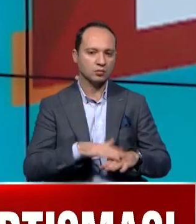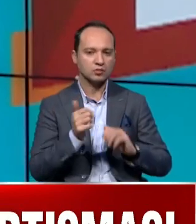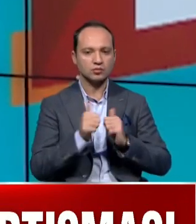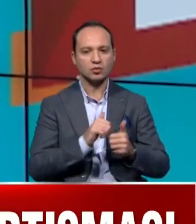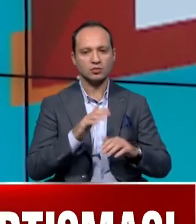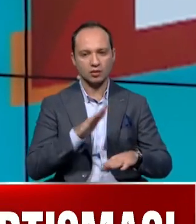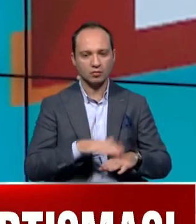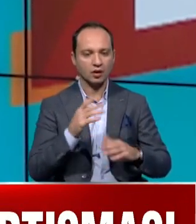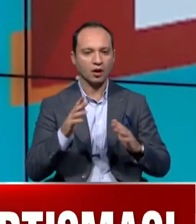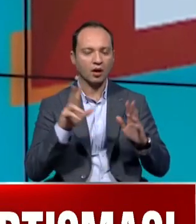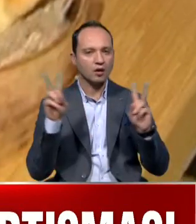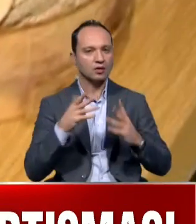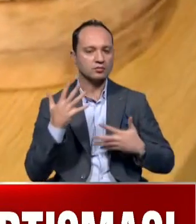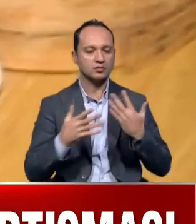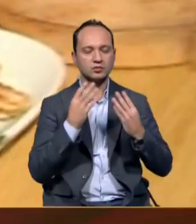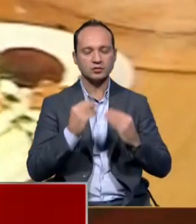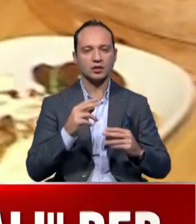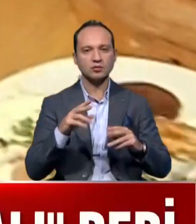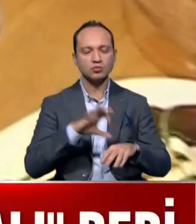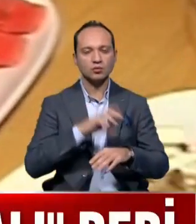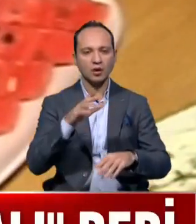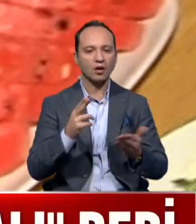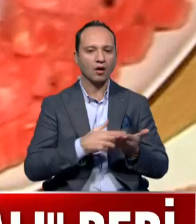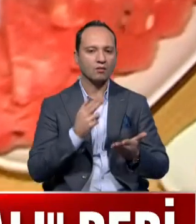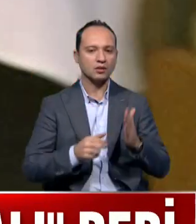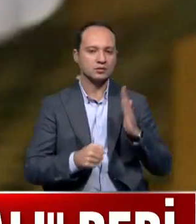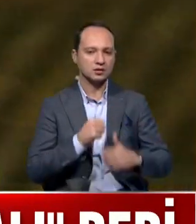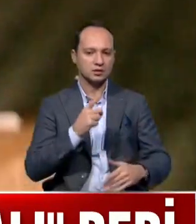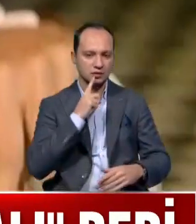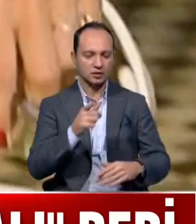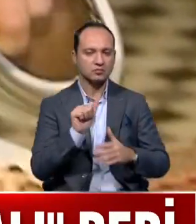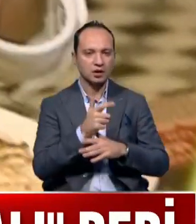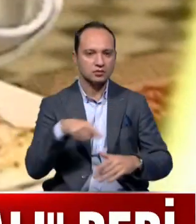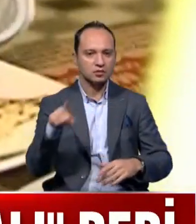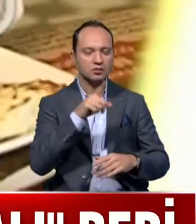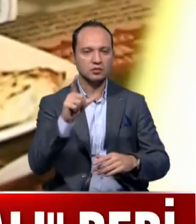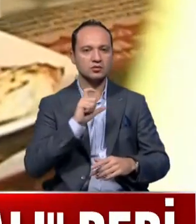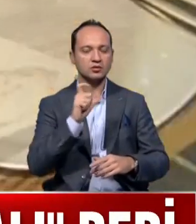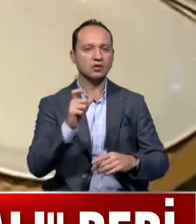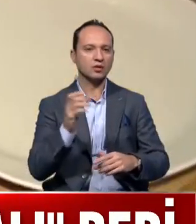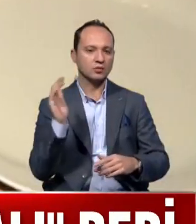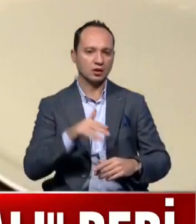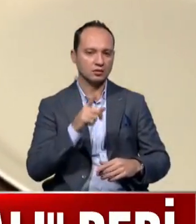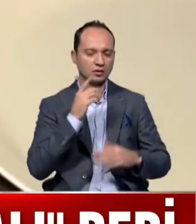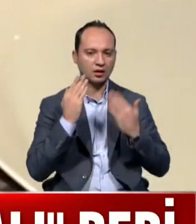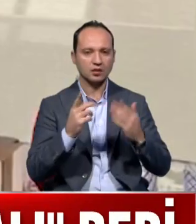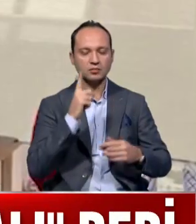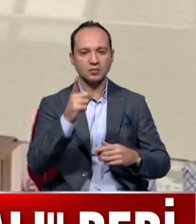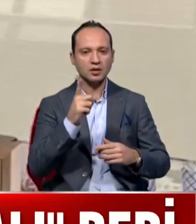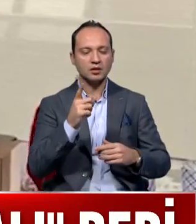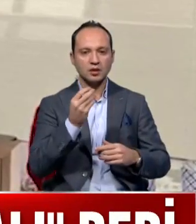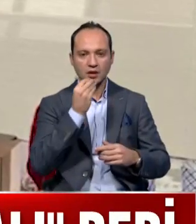da oynuyorum. Enerjim gayet iyi. MEHMET Öz kahvaltı yasaklansın dedi. Meslektaşlarından cevap gecikmedi. Eğer bir